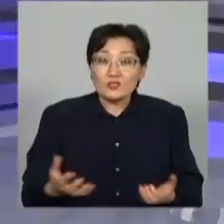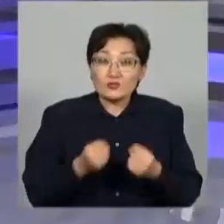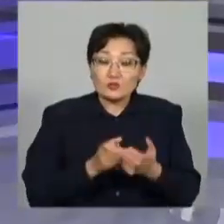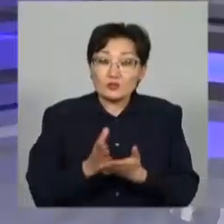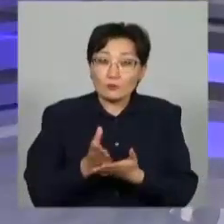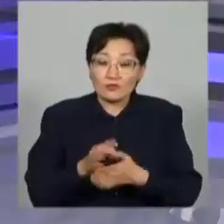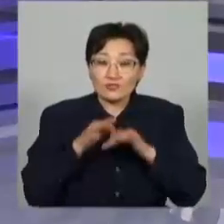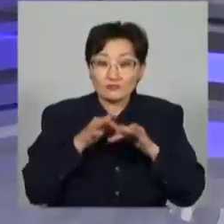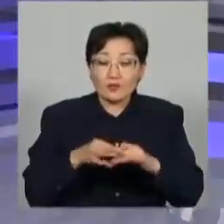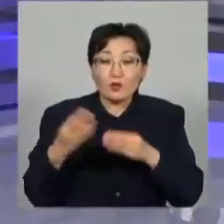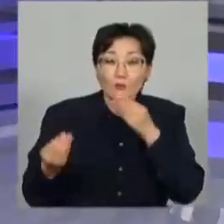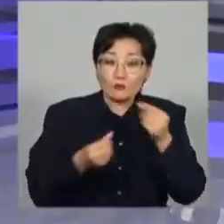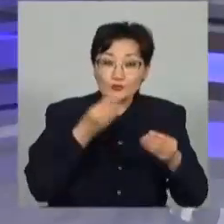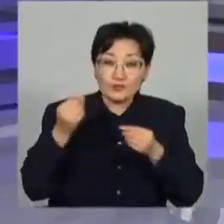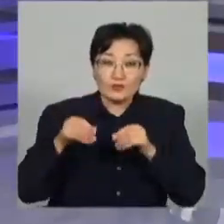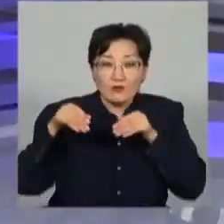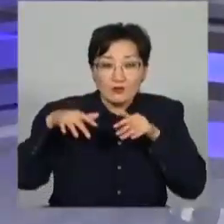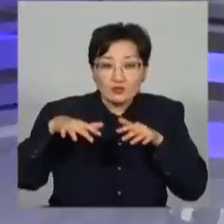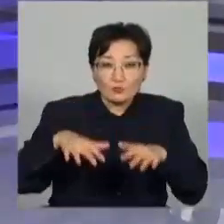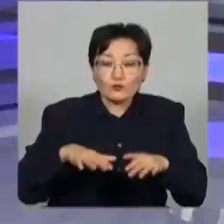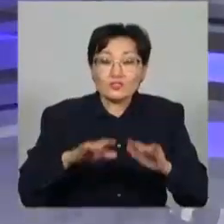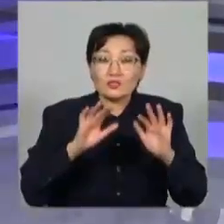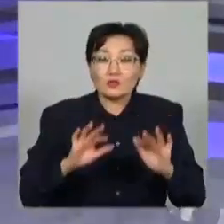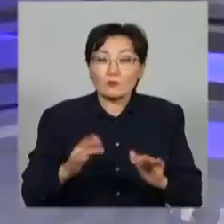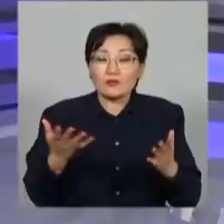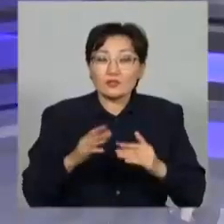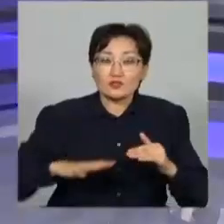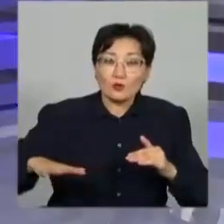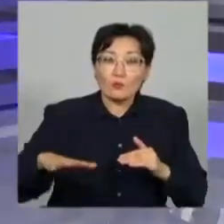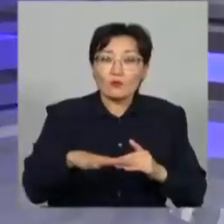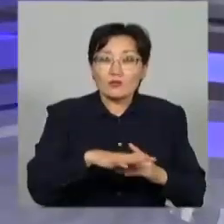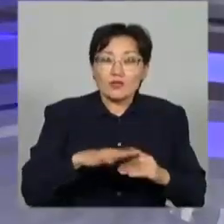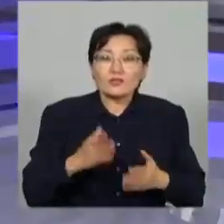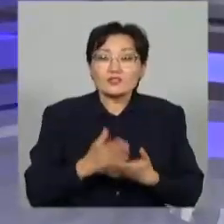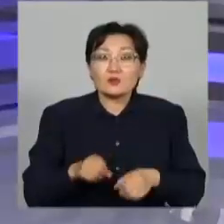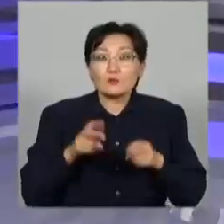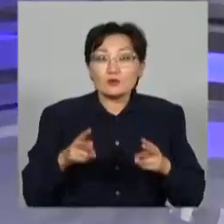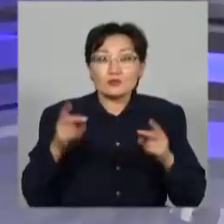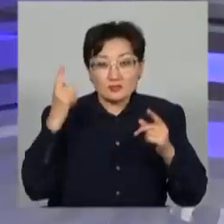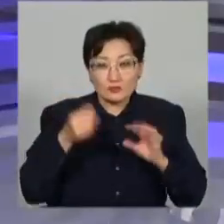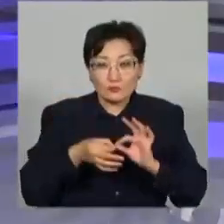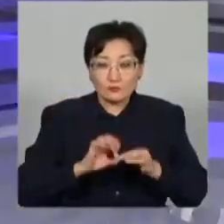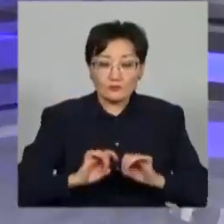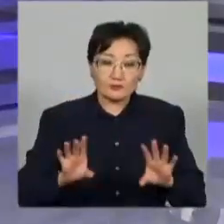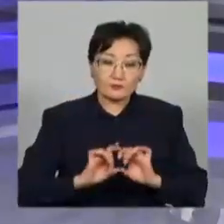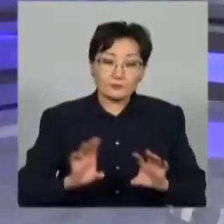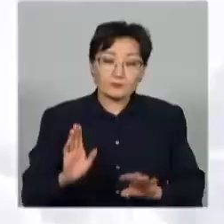службы проводят искусственный спуск лавин. На каких участках таится угроза, знает Дамир Анитов.